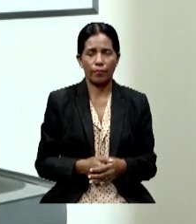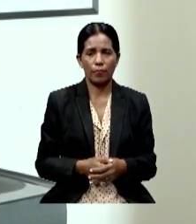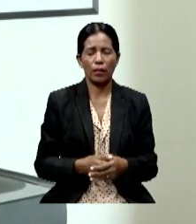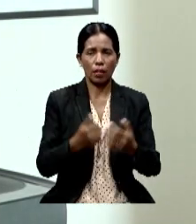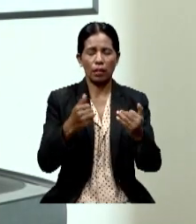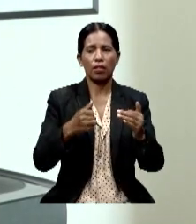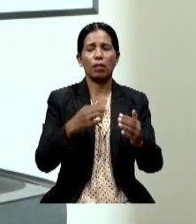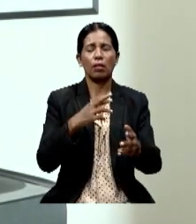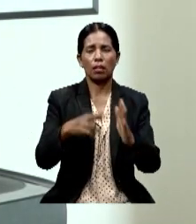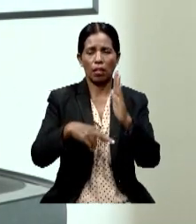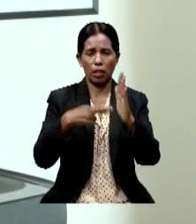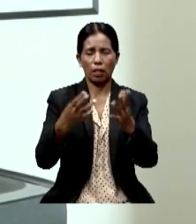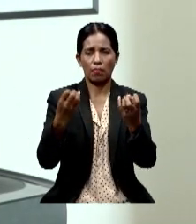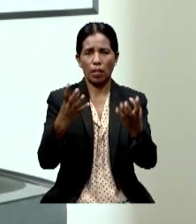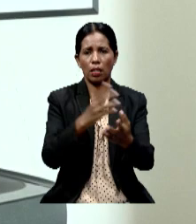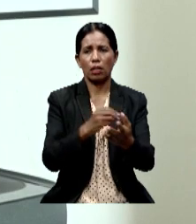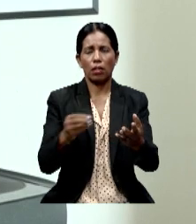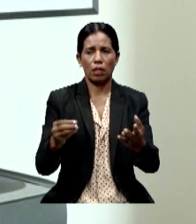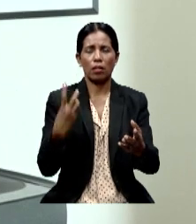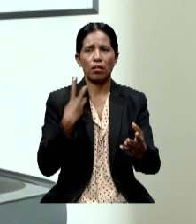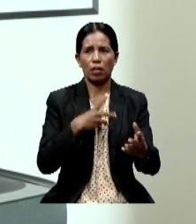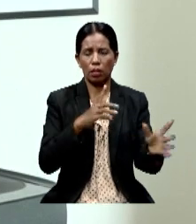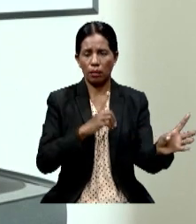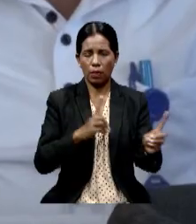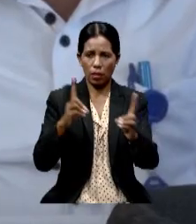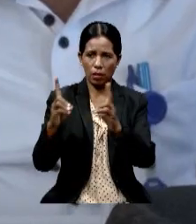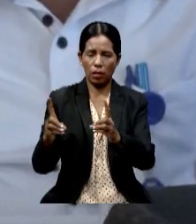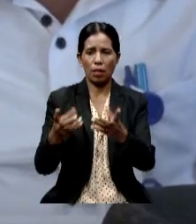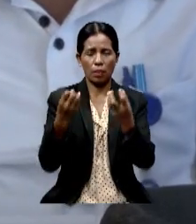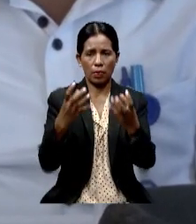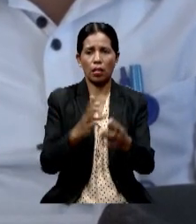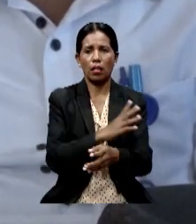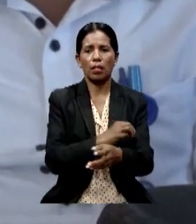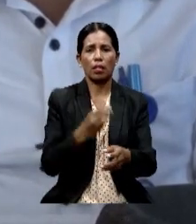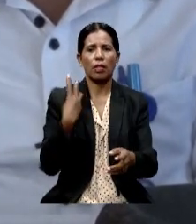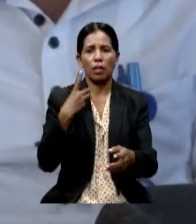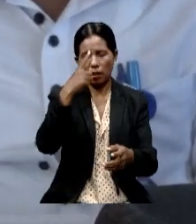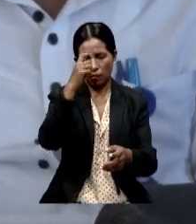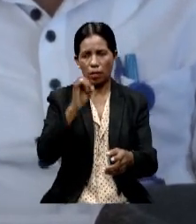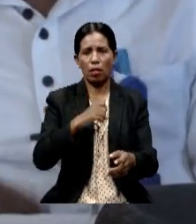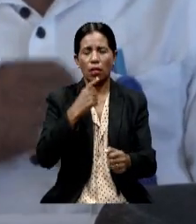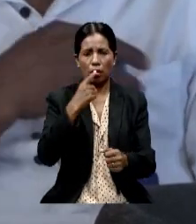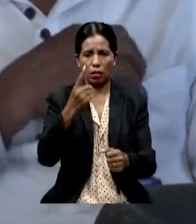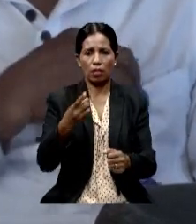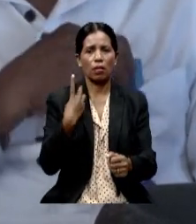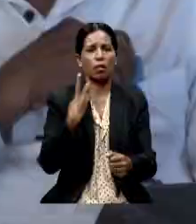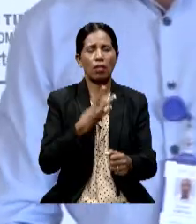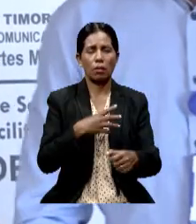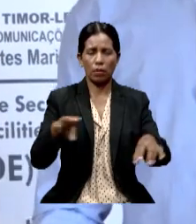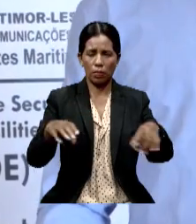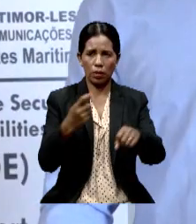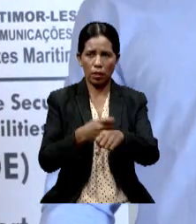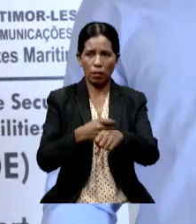irene regra para klalimar regra ne bema tu implementa ne iha iha para klalimar ene tama nemu o inha dia kata ami siruiso tempu